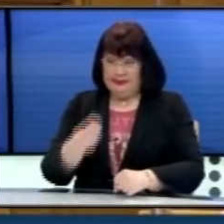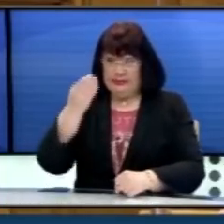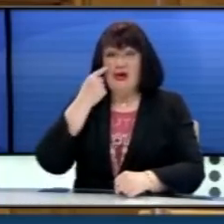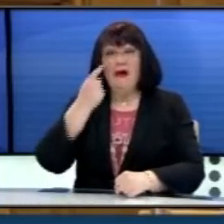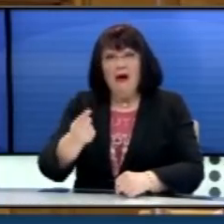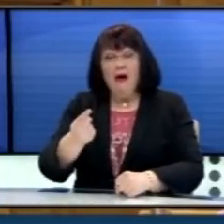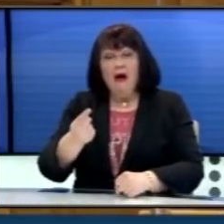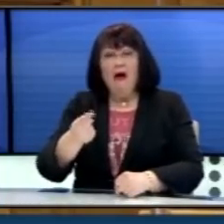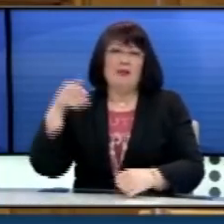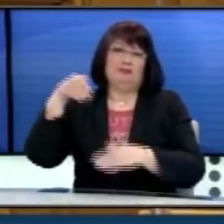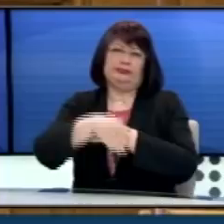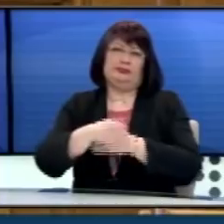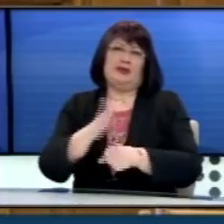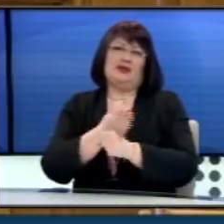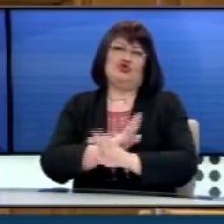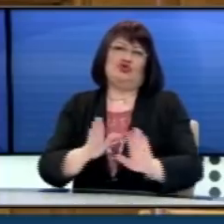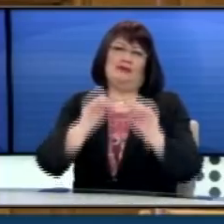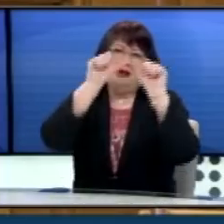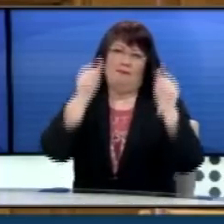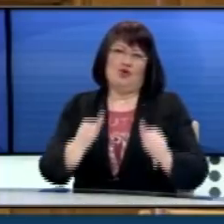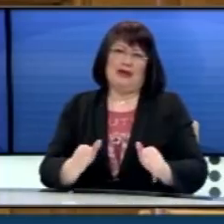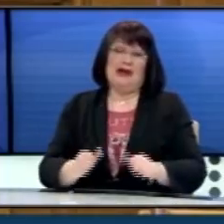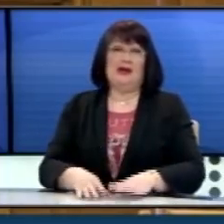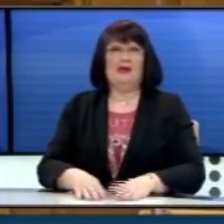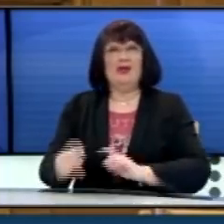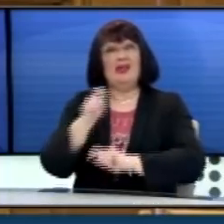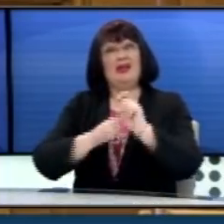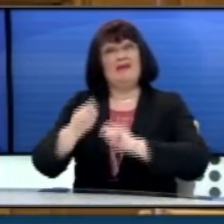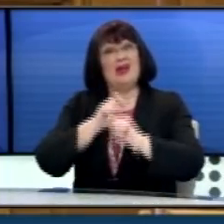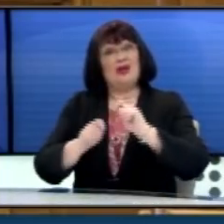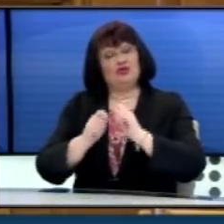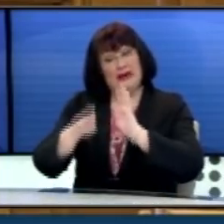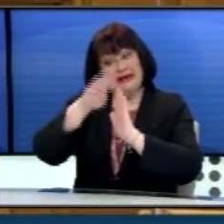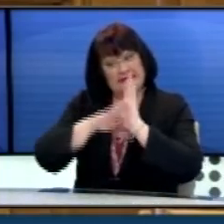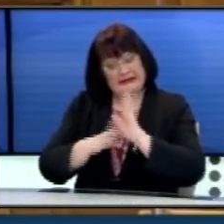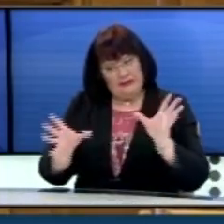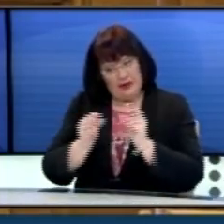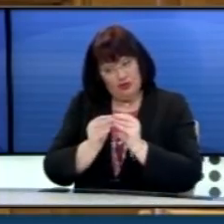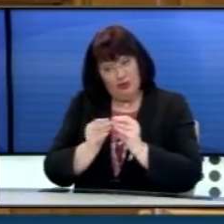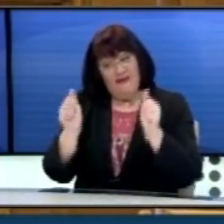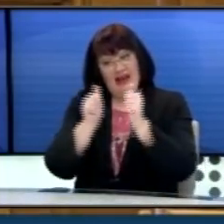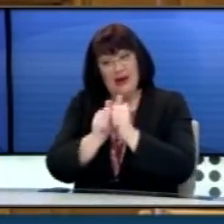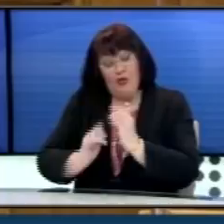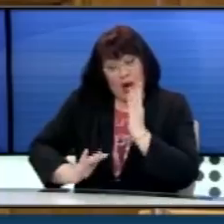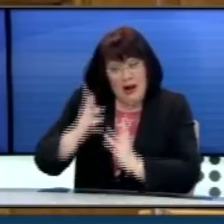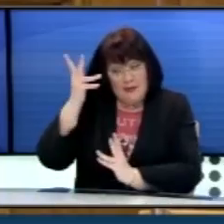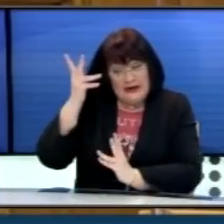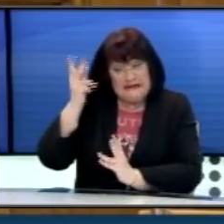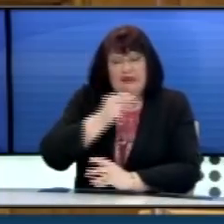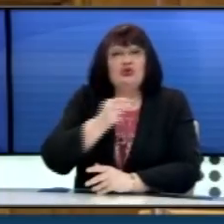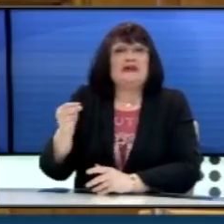για παράδειγμα, ένα φορολογικό σύστημα το οποίο θα είναι φιλικό προς την ανάπτυξη? Σημαίνει μόνο